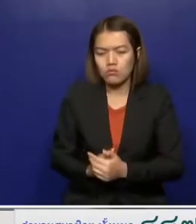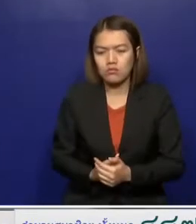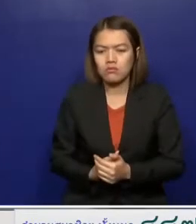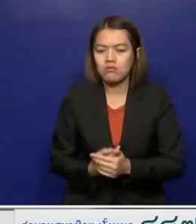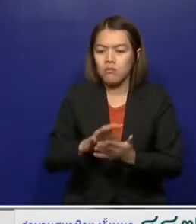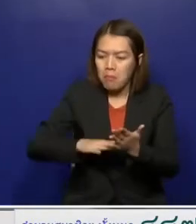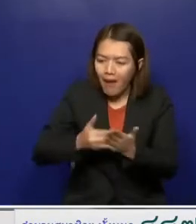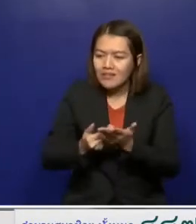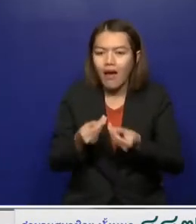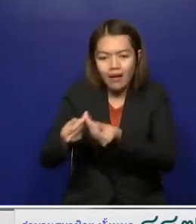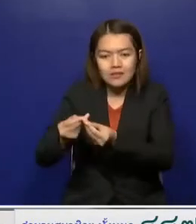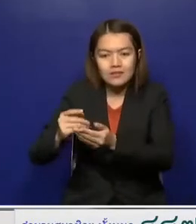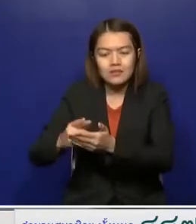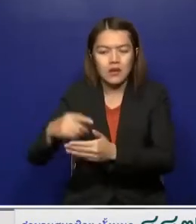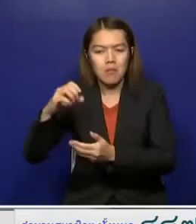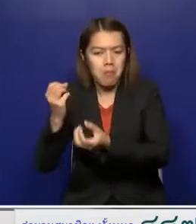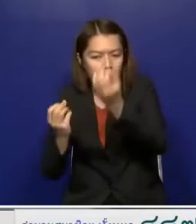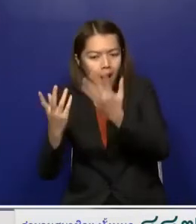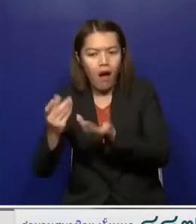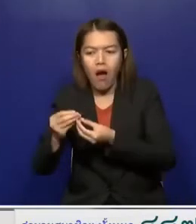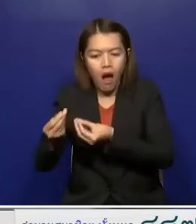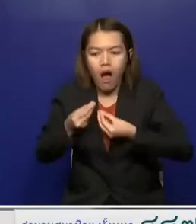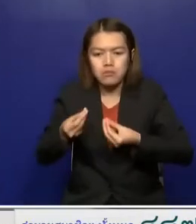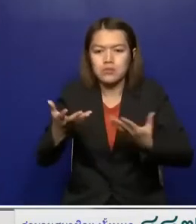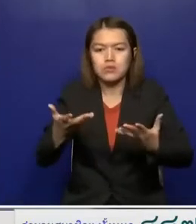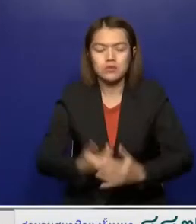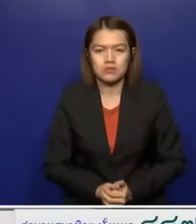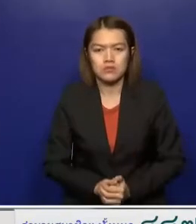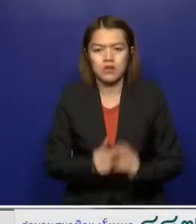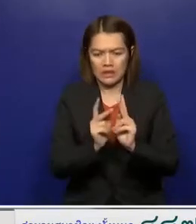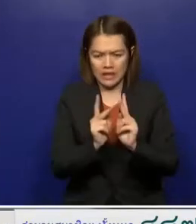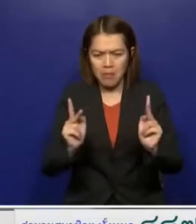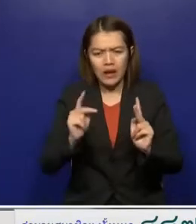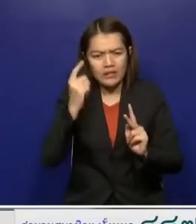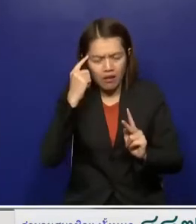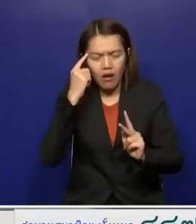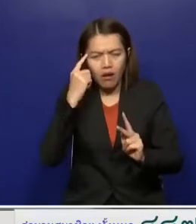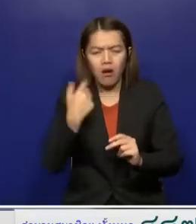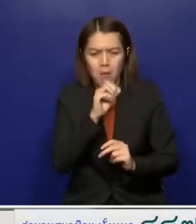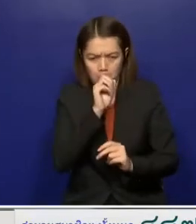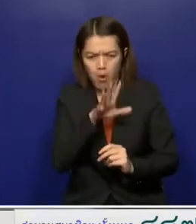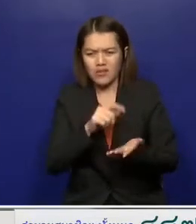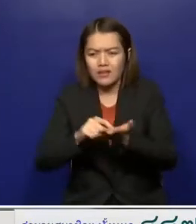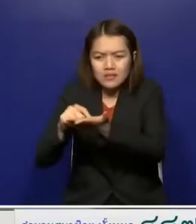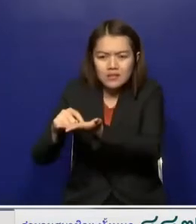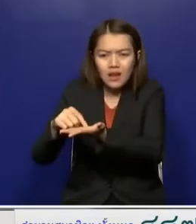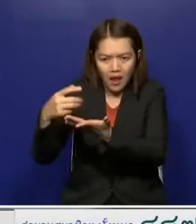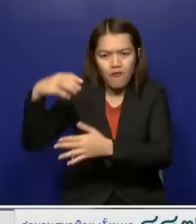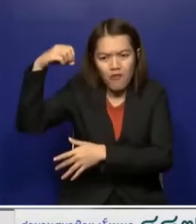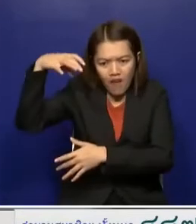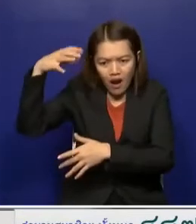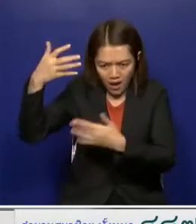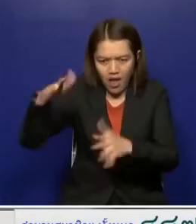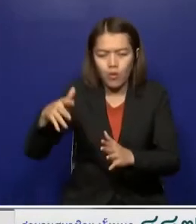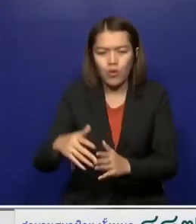ป่าไม้ก็บว ยเป็ ป่าไม้ ก็ยัไม่ให้เพราฉะนั้ที่กรมราการกำลับกริจการพลังาน ทำหนงสือไปถงการ ฟ้าภูมิภาค